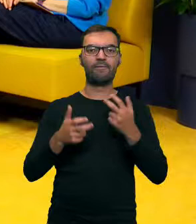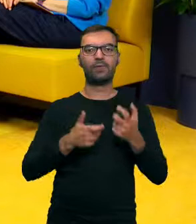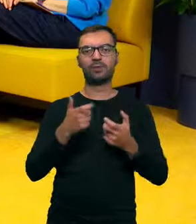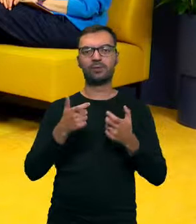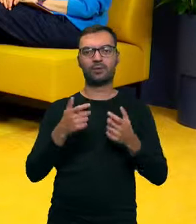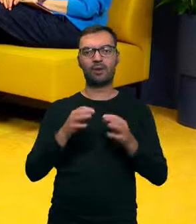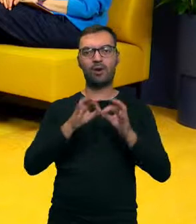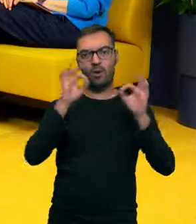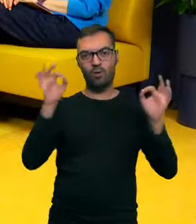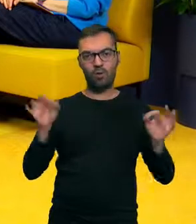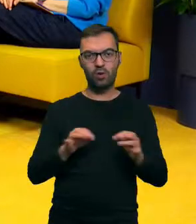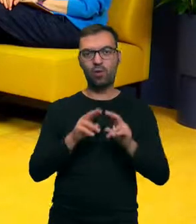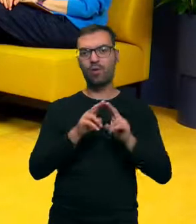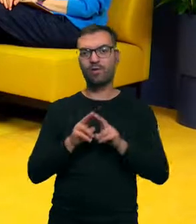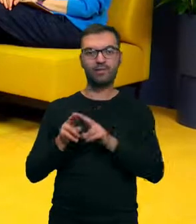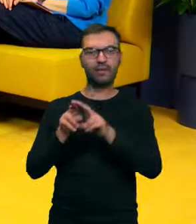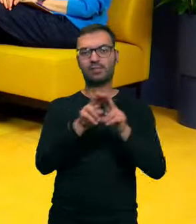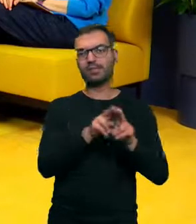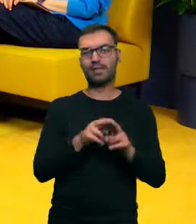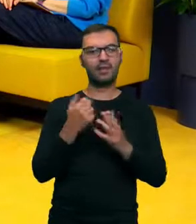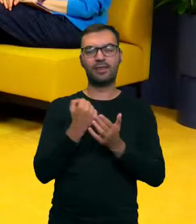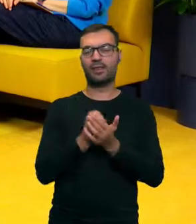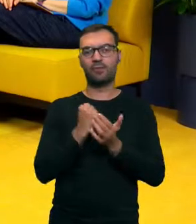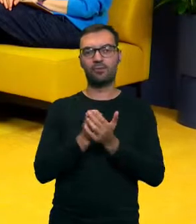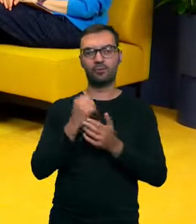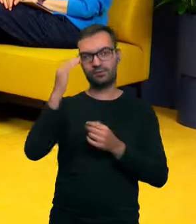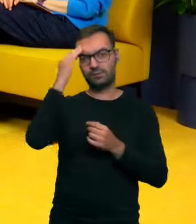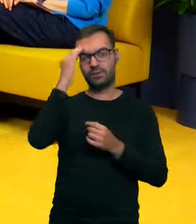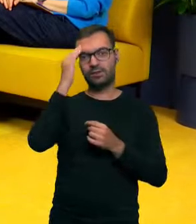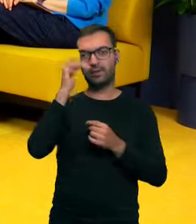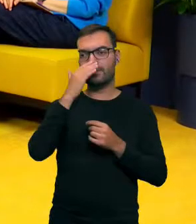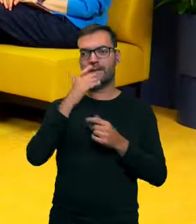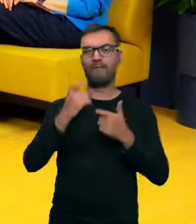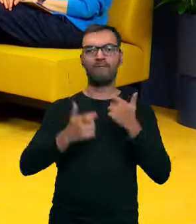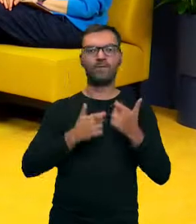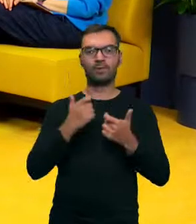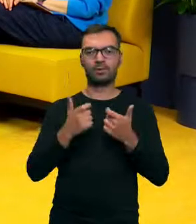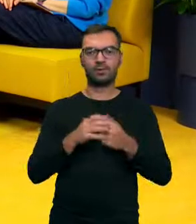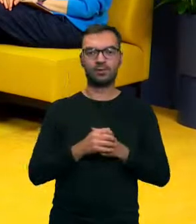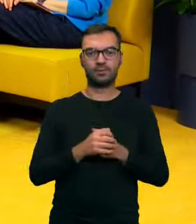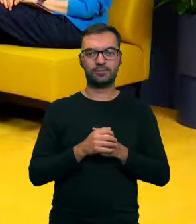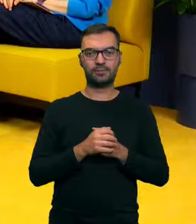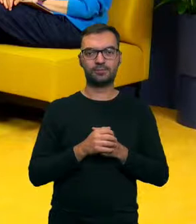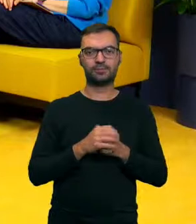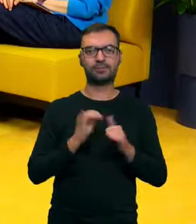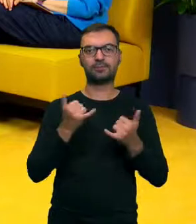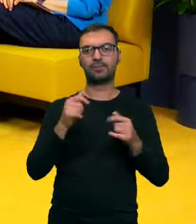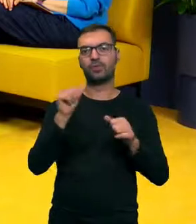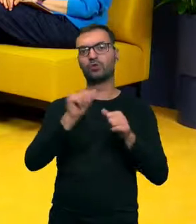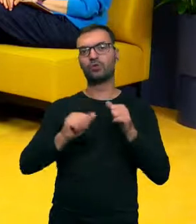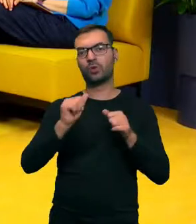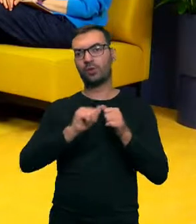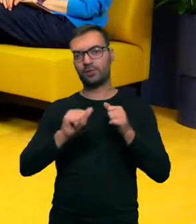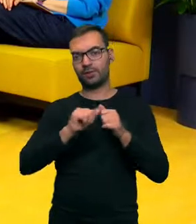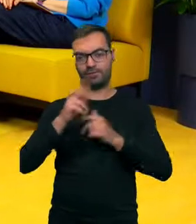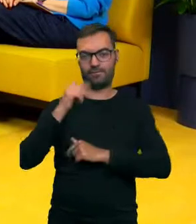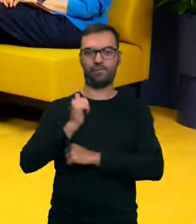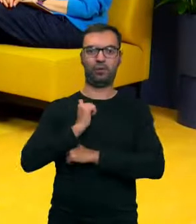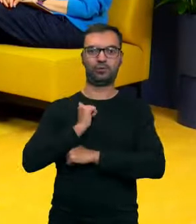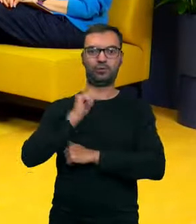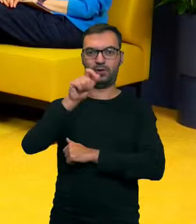dość szeroką, uniwersalną i nie trzeba dokładnie wiedzieć, jaka jest funkcja, czy jaki jest stopień